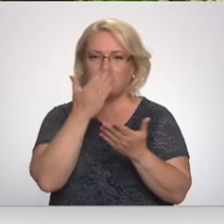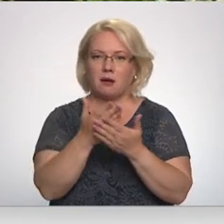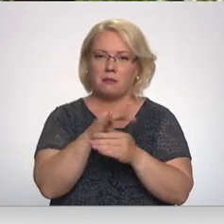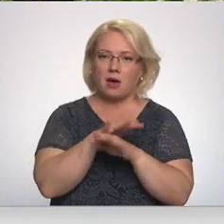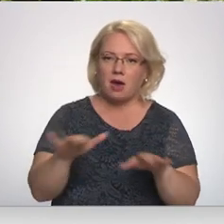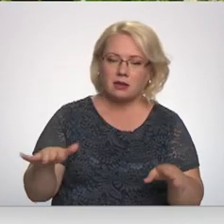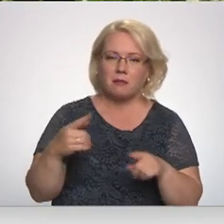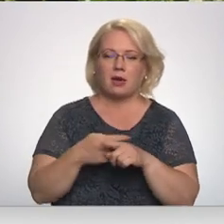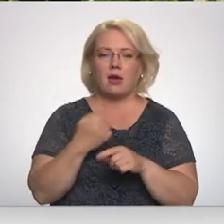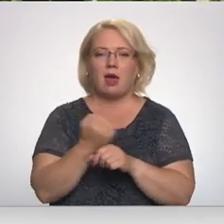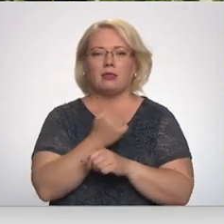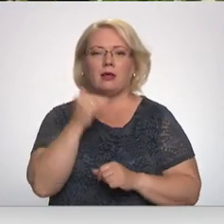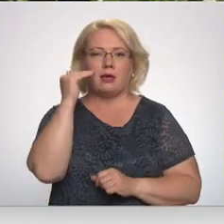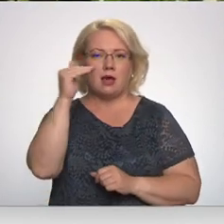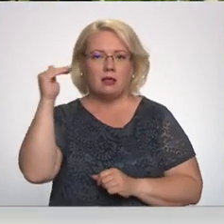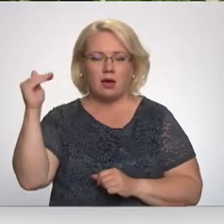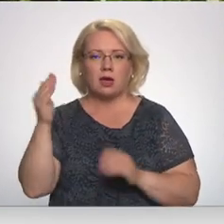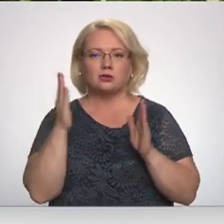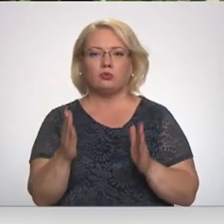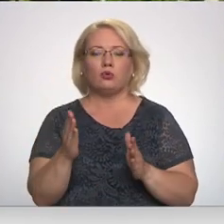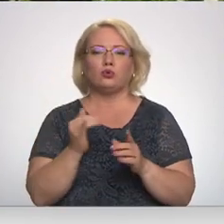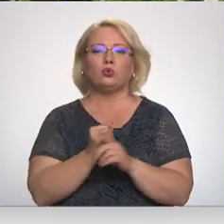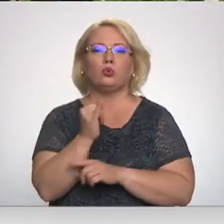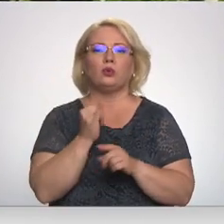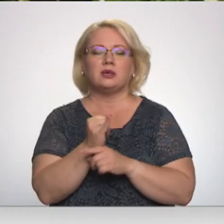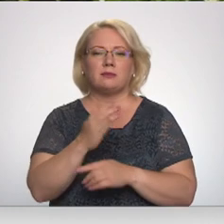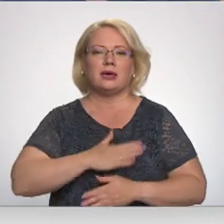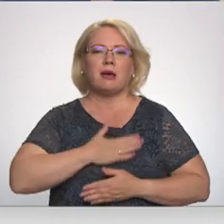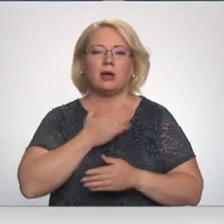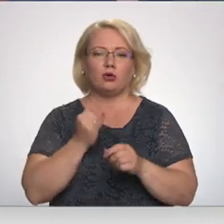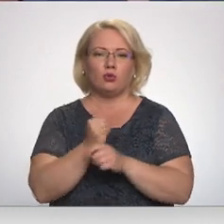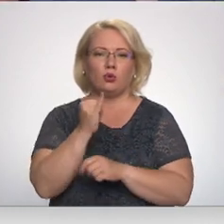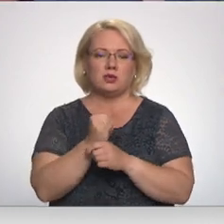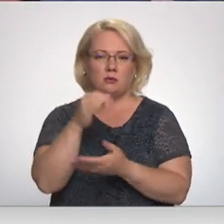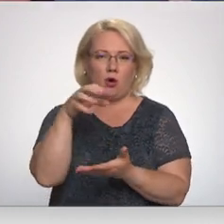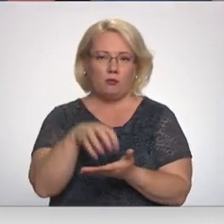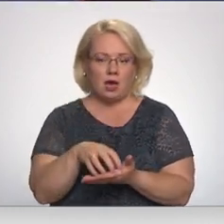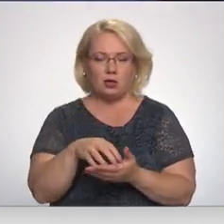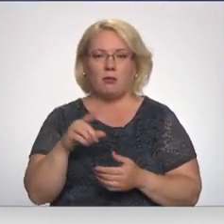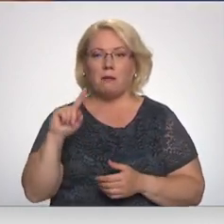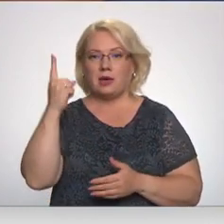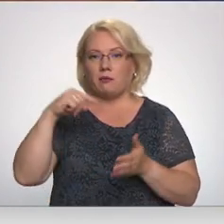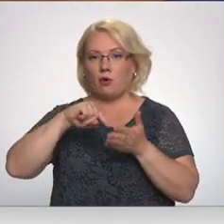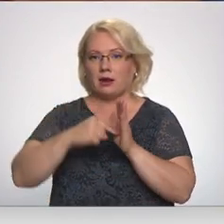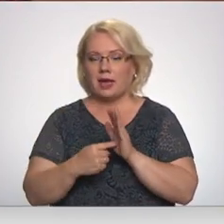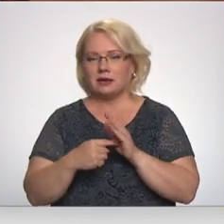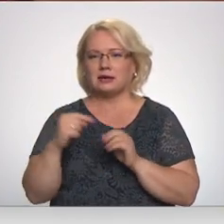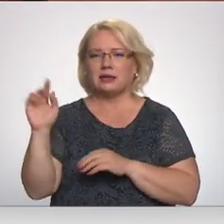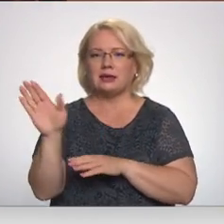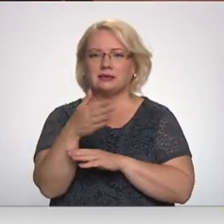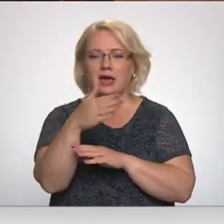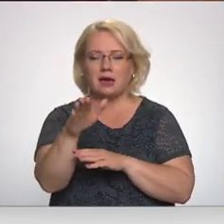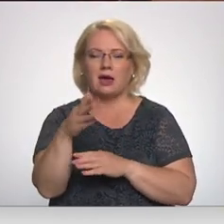gan lielākiem, gan kļūtu par turismu, iemīļotu turismu objektu. Par pirmo reizi, kad izstaigātu un izmēģinātu